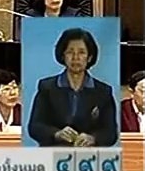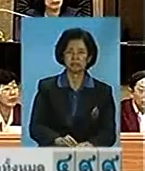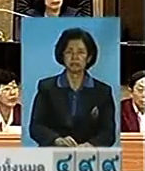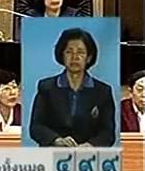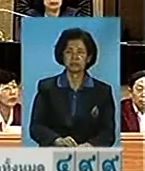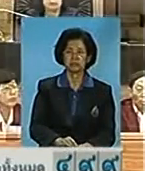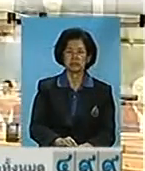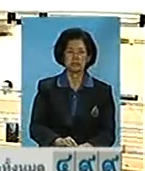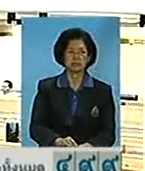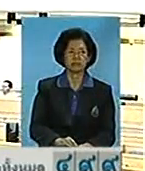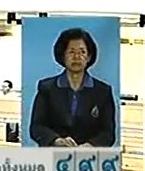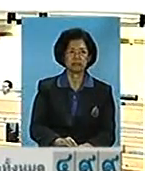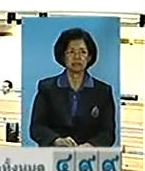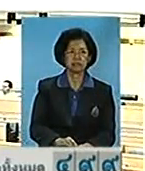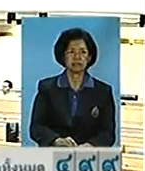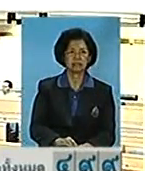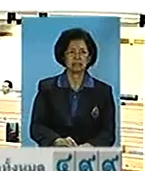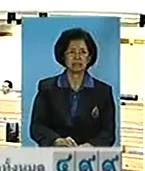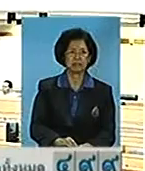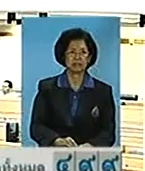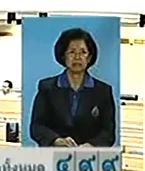ให้ท่านประธานตอบก่อนนะ